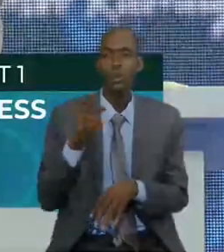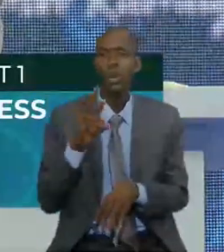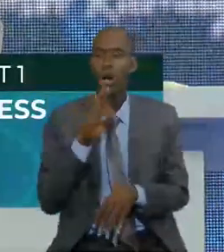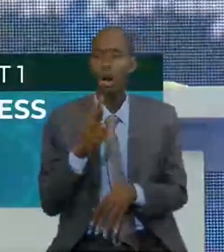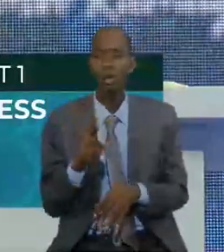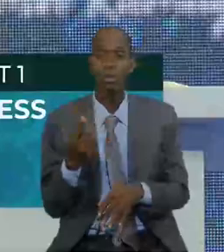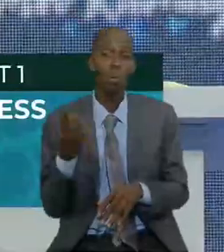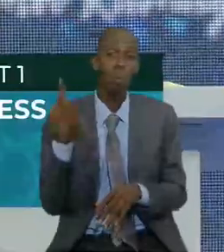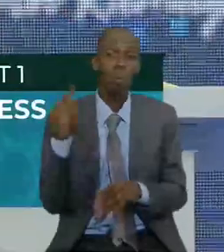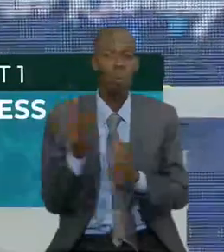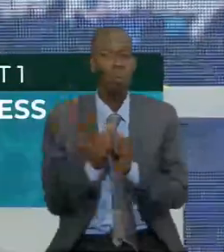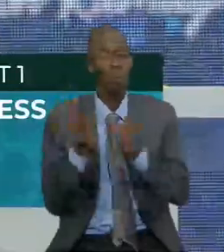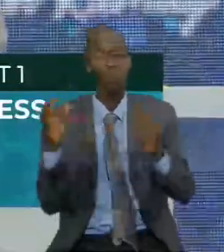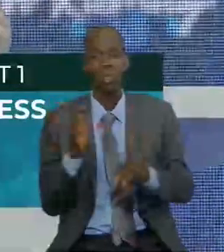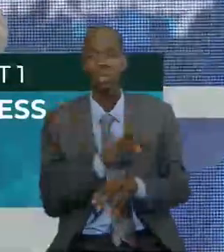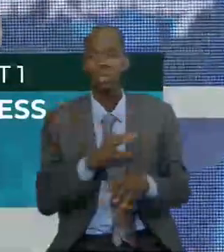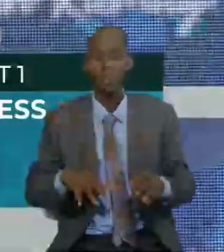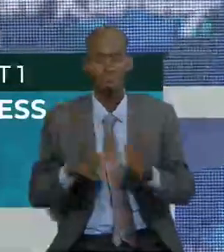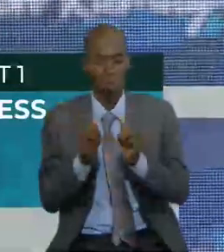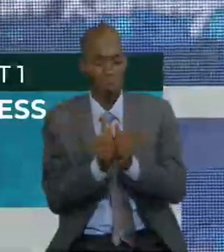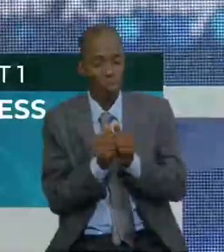sans Christ